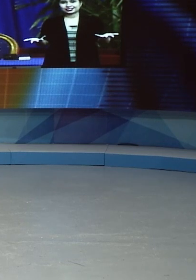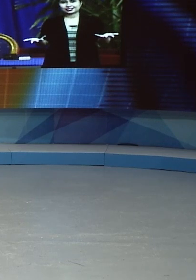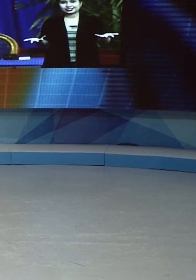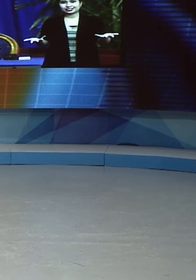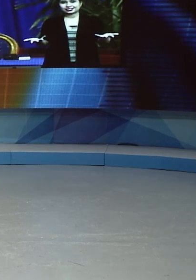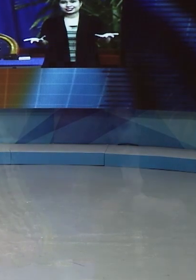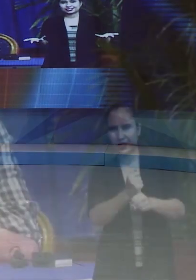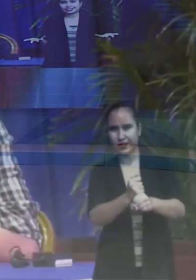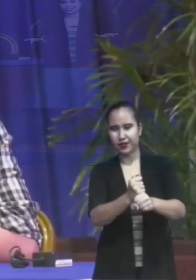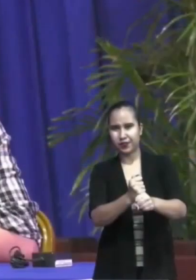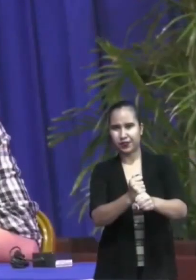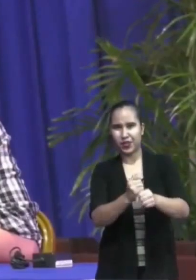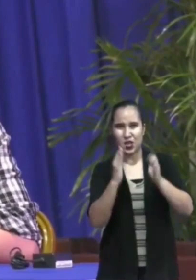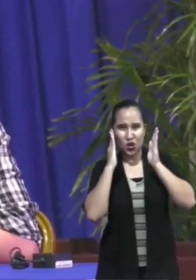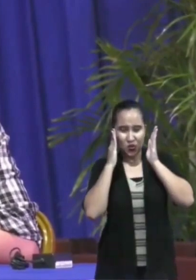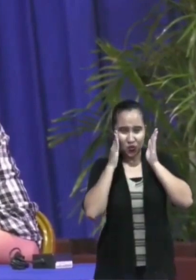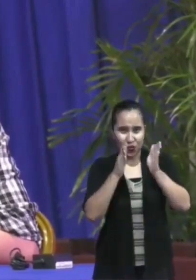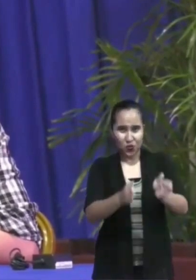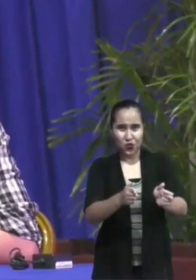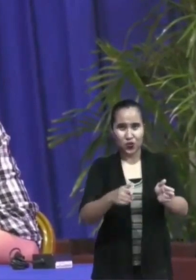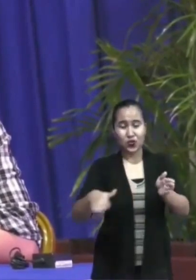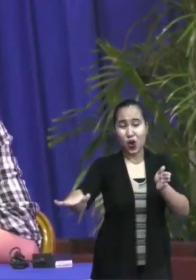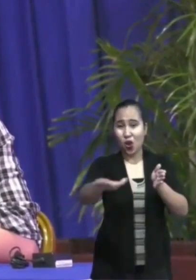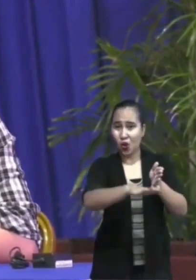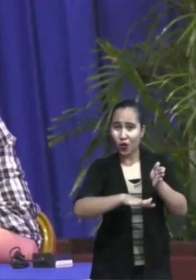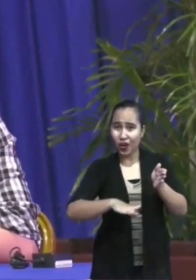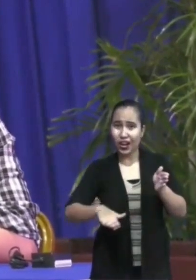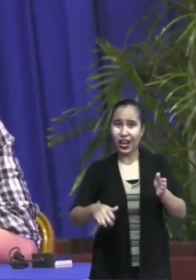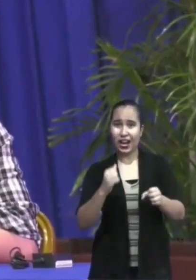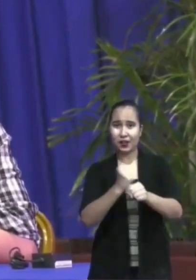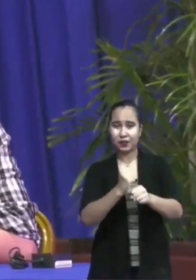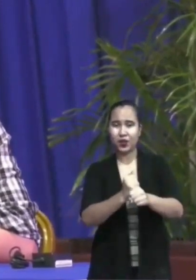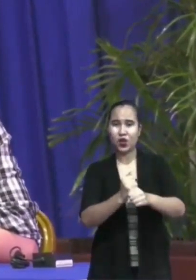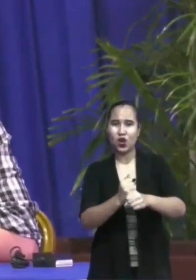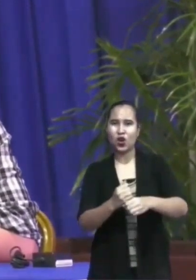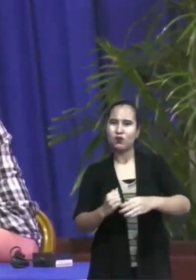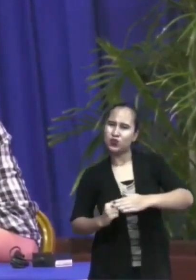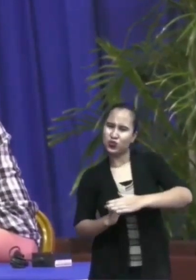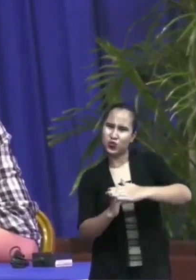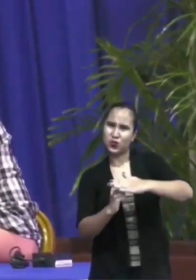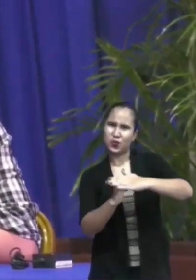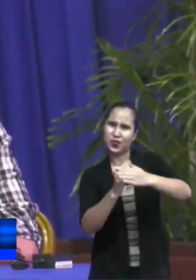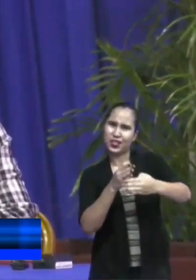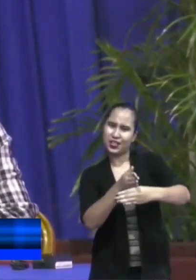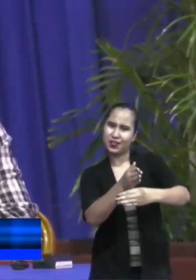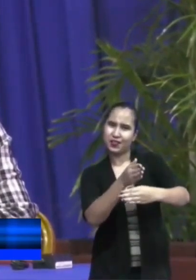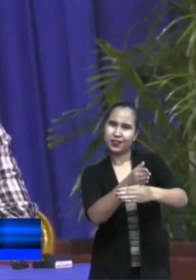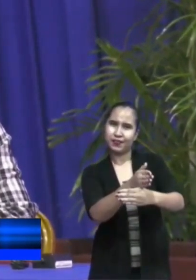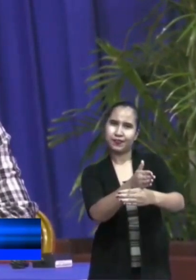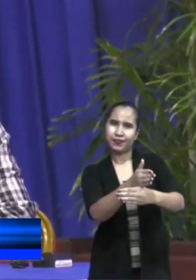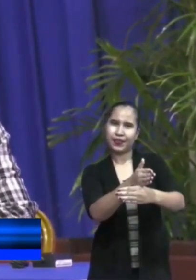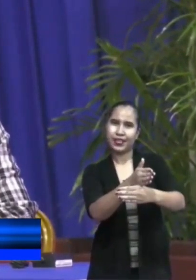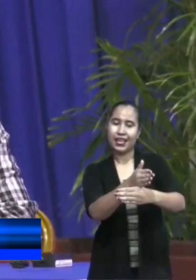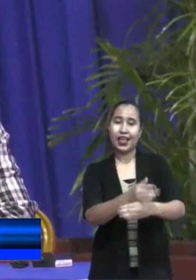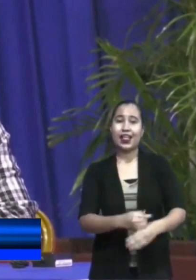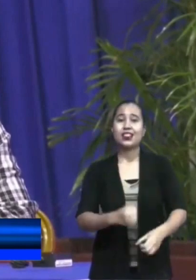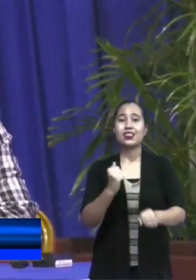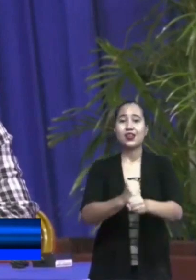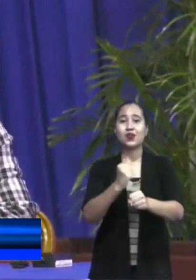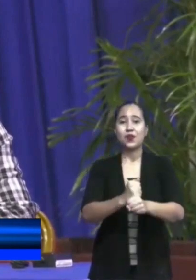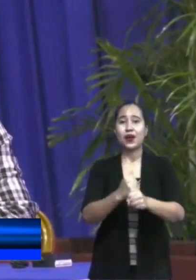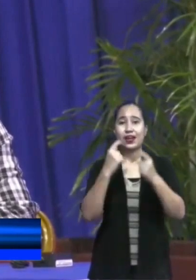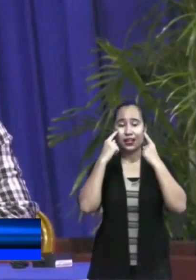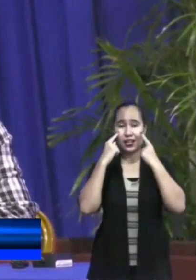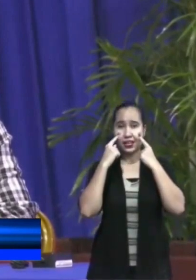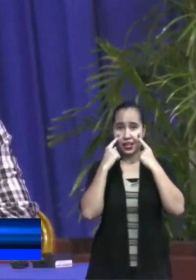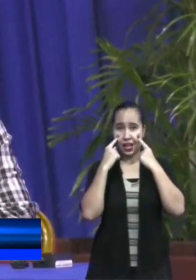Tsang. De focus is op de lokale productie om die te bevorderen en de werkgelegenheid te garanderen of